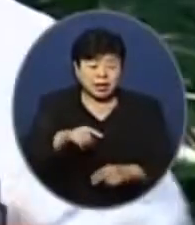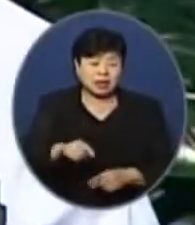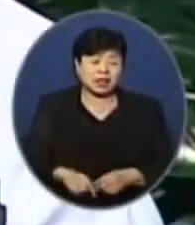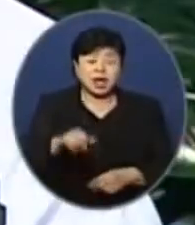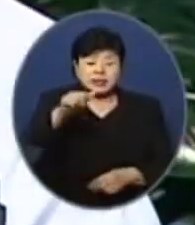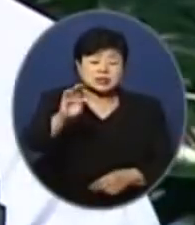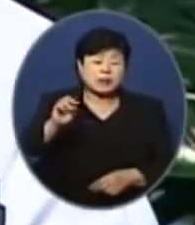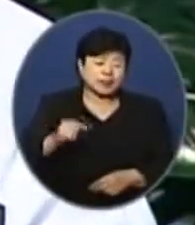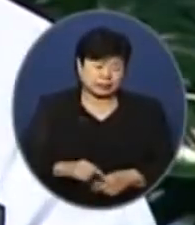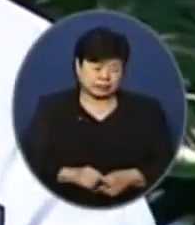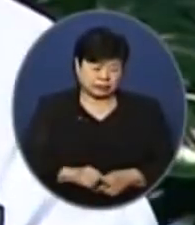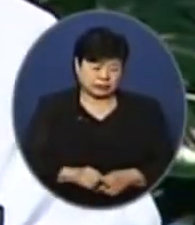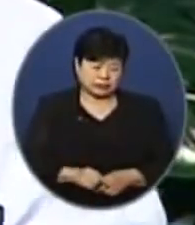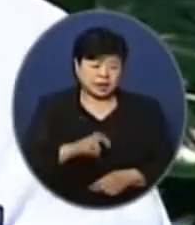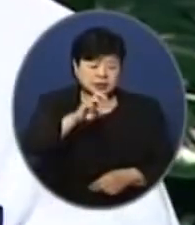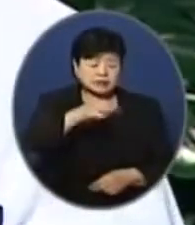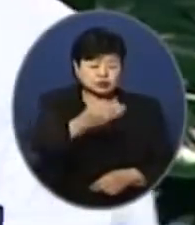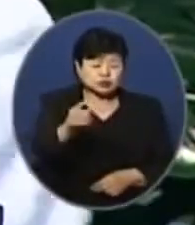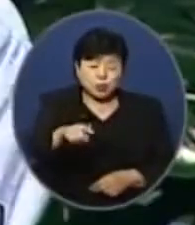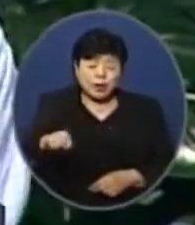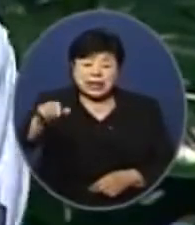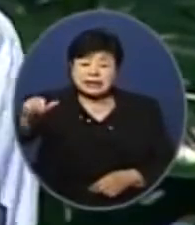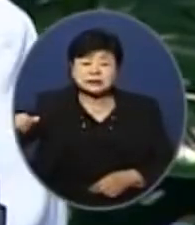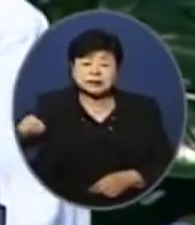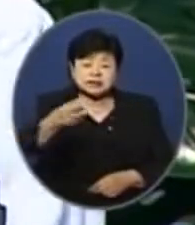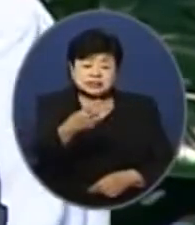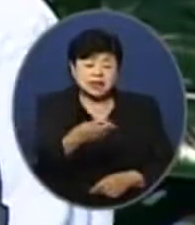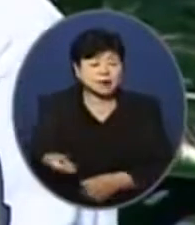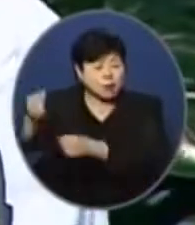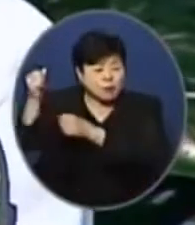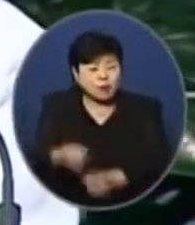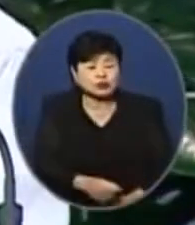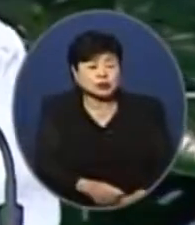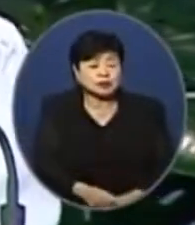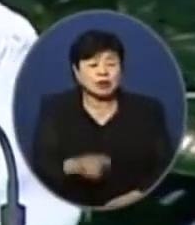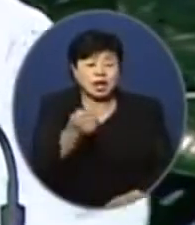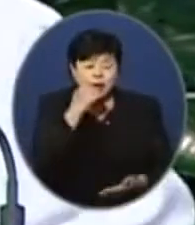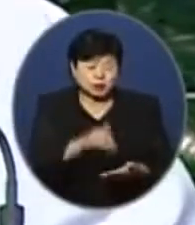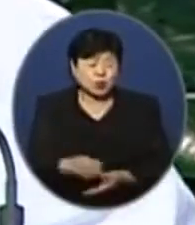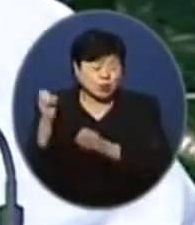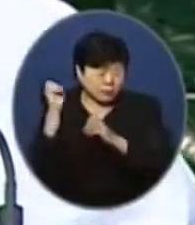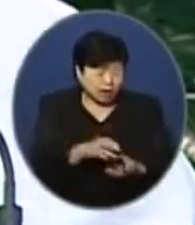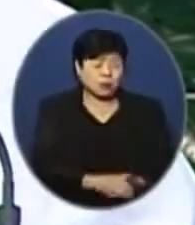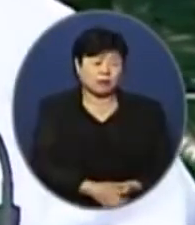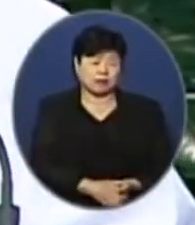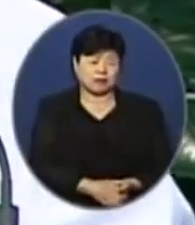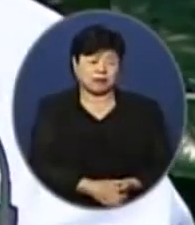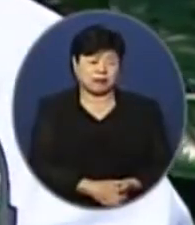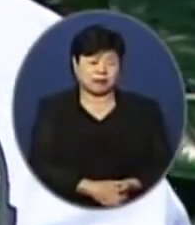맞았어요. 한 번은, 세 번은 몽둥이로 맞고 한 번은 돌무더기에 그가 그냥